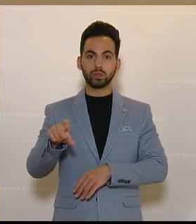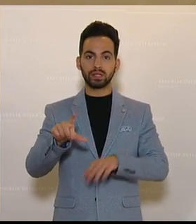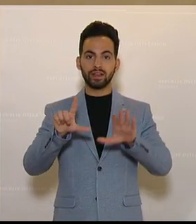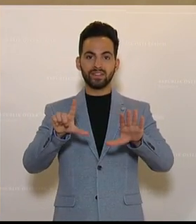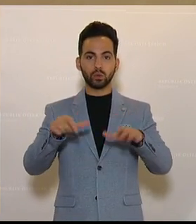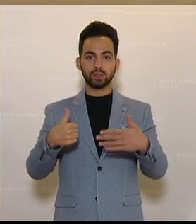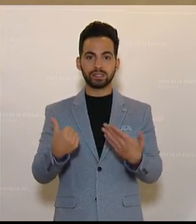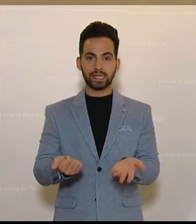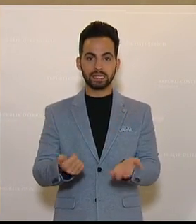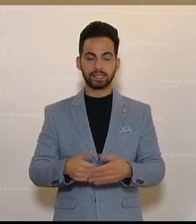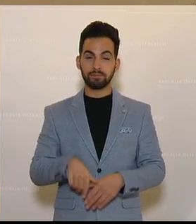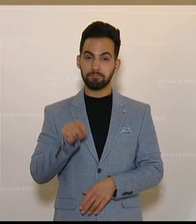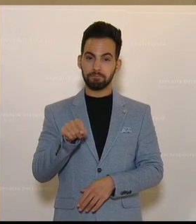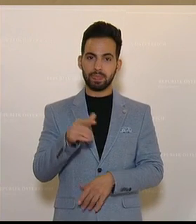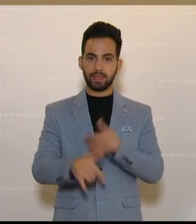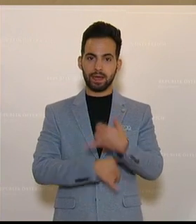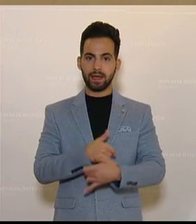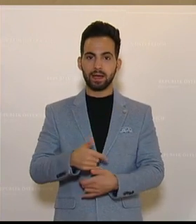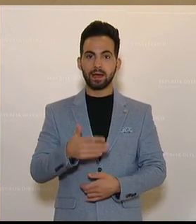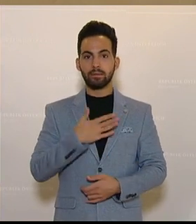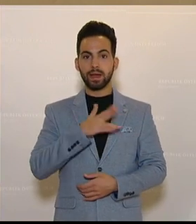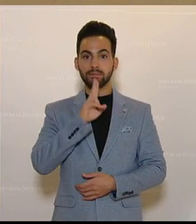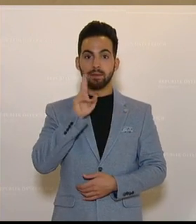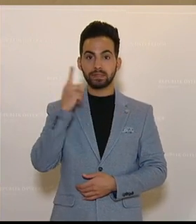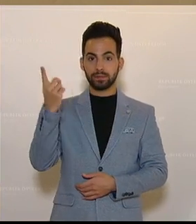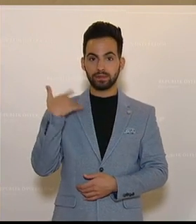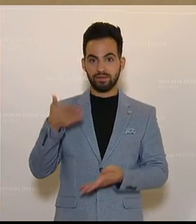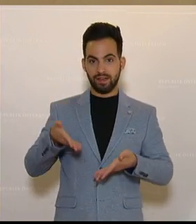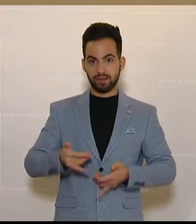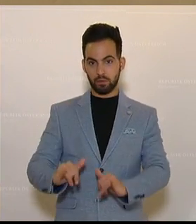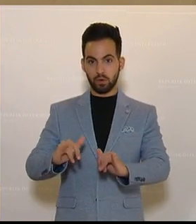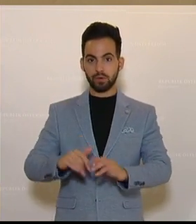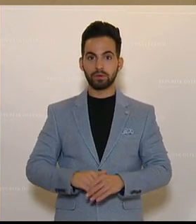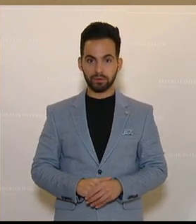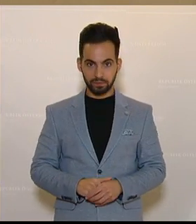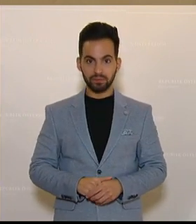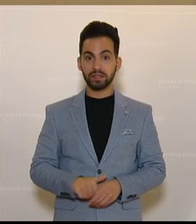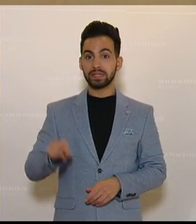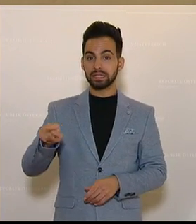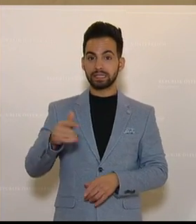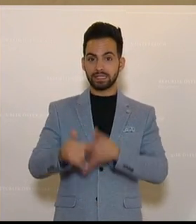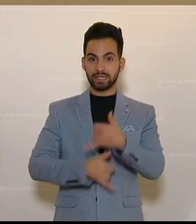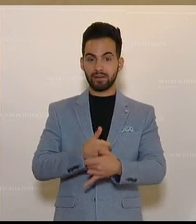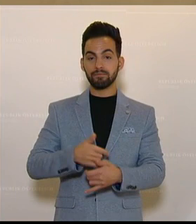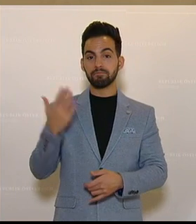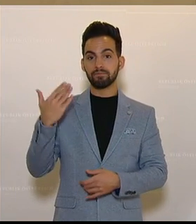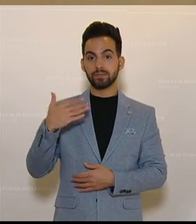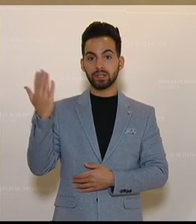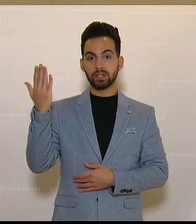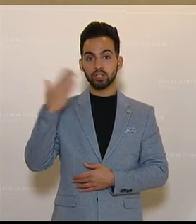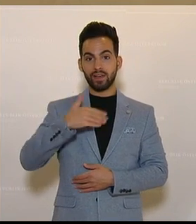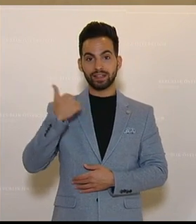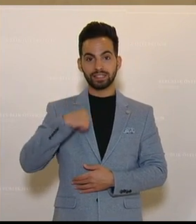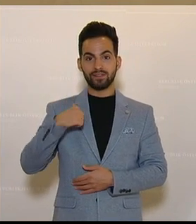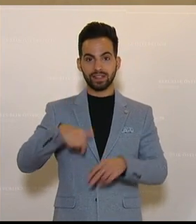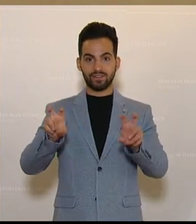1964. Das ist das Jahr, wo meine geschätzte Mama auf die Welt gekommen ist. Das ist das Jahr, wo